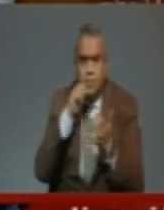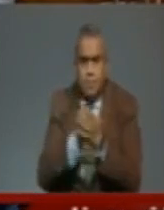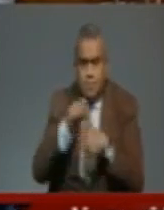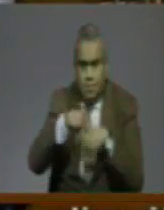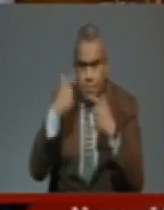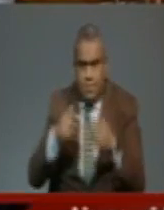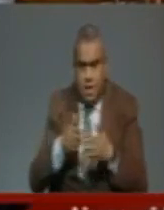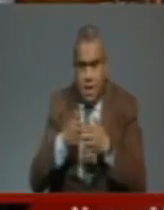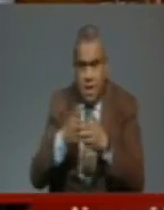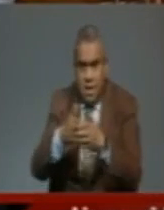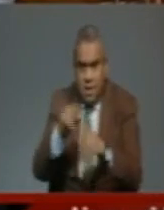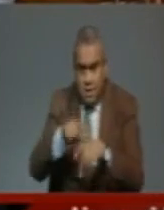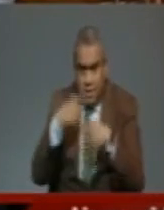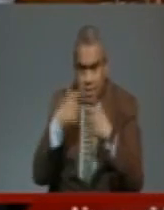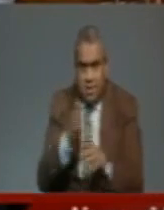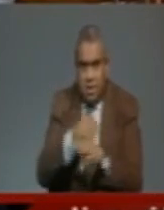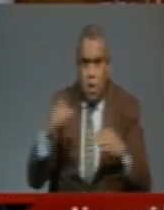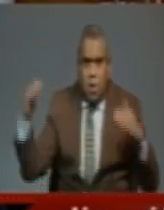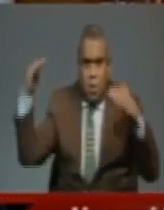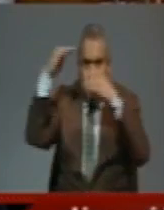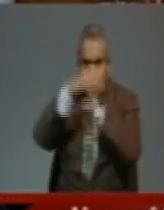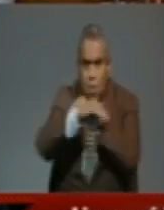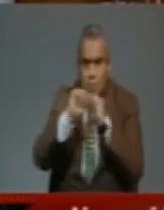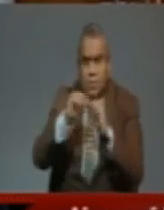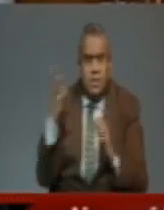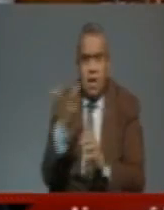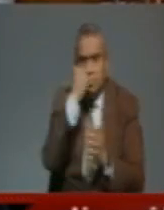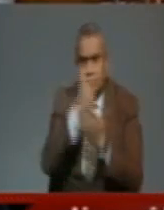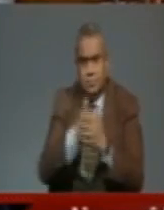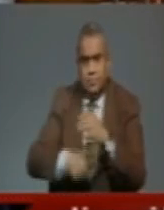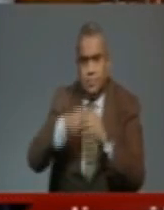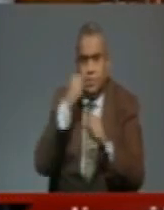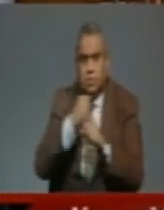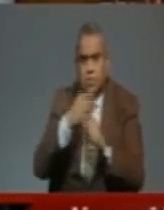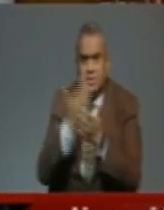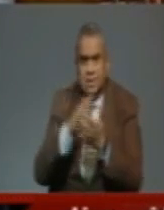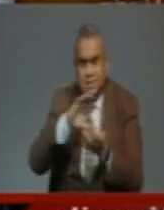غرب القناه على الكوبريين وقت طبعا عدم مرور